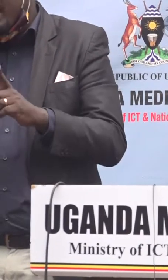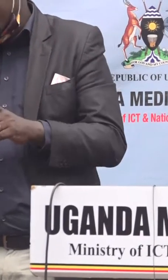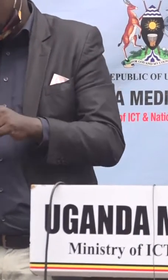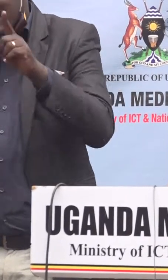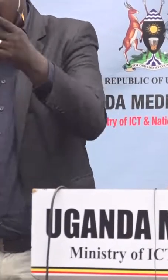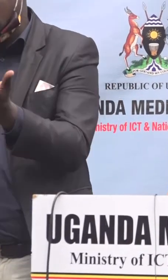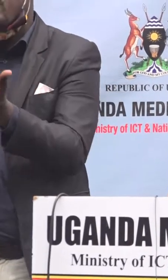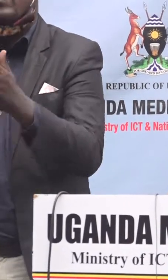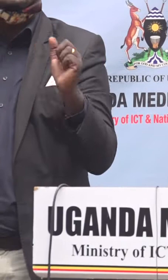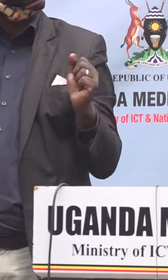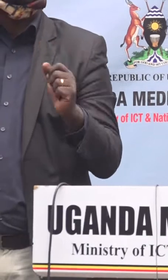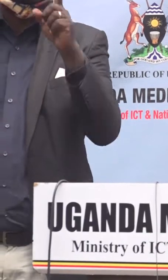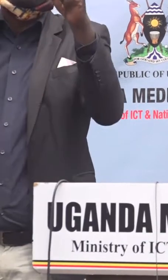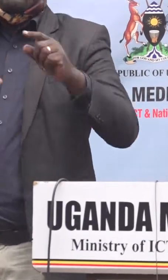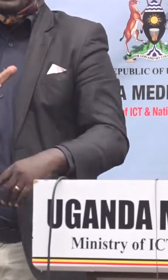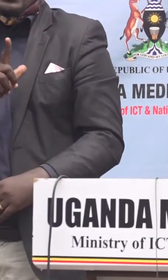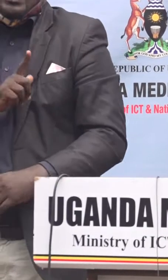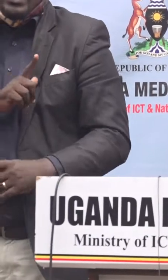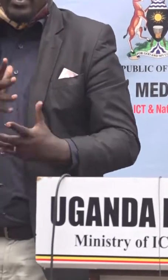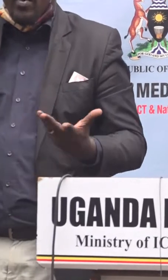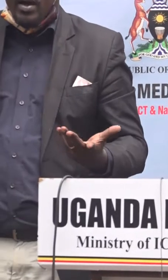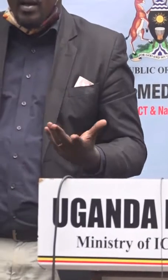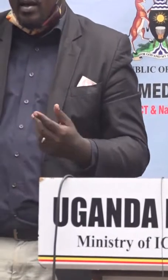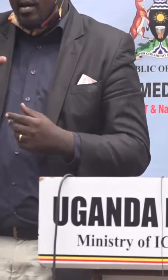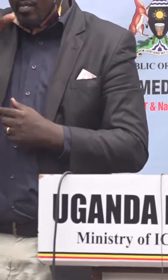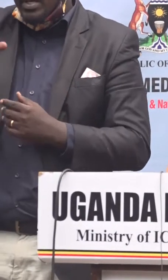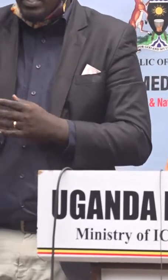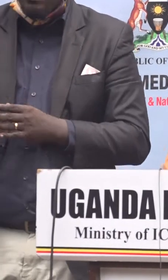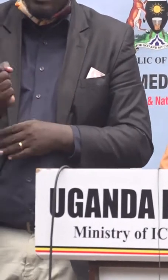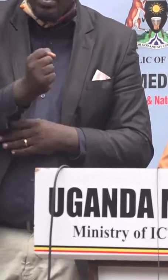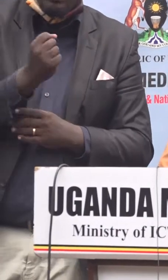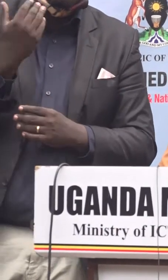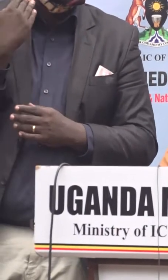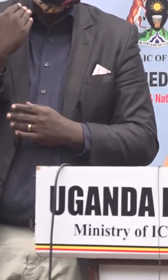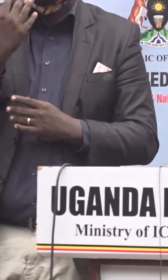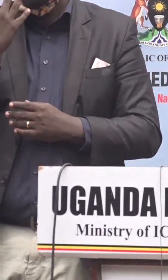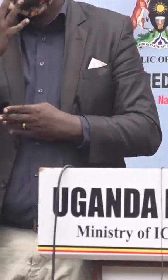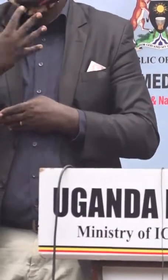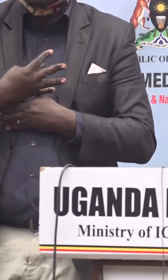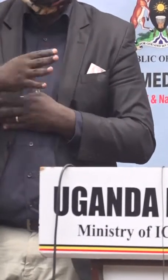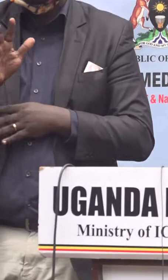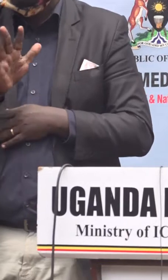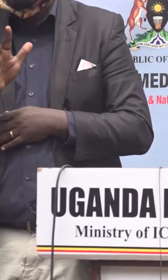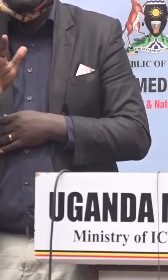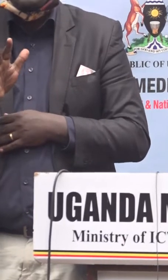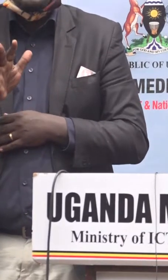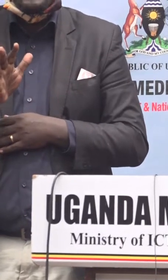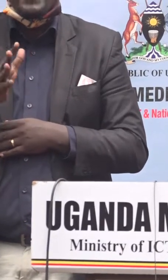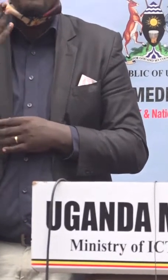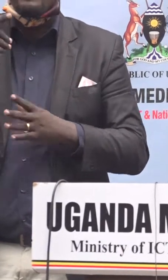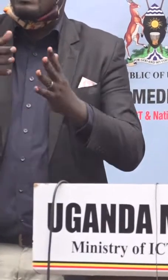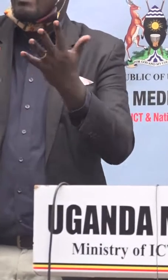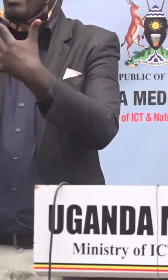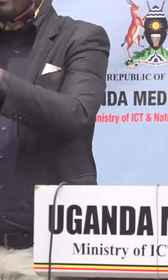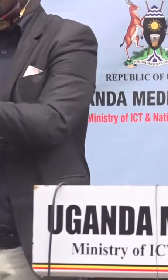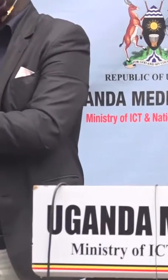kino. Ekyayamba ne bwe baamuleeta yali amazeyo ennaku nga nnya, yali tannaba